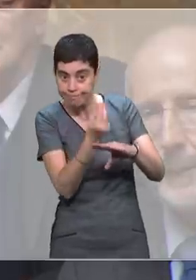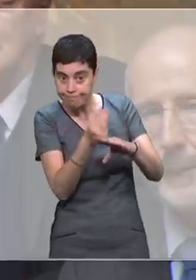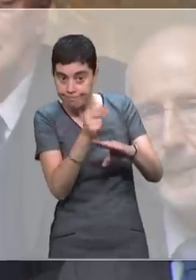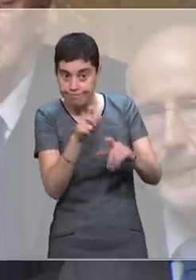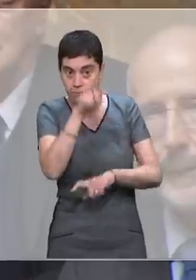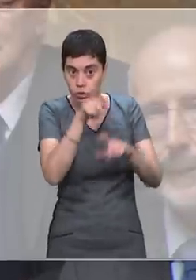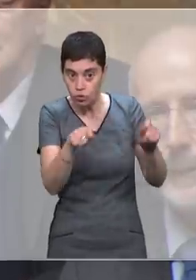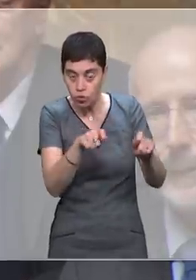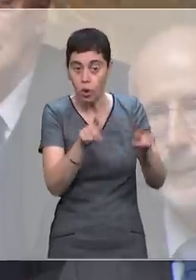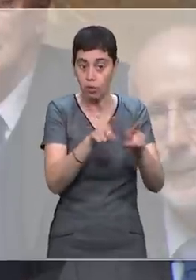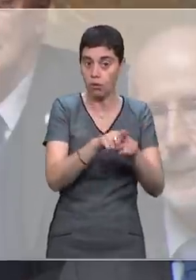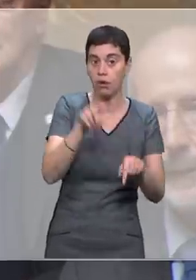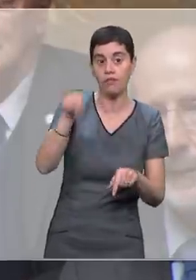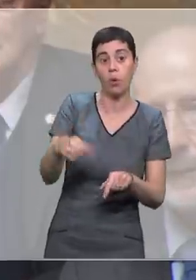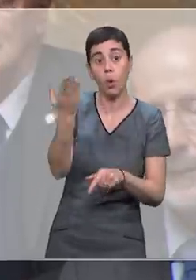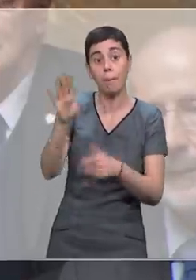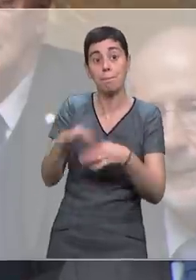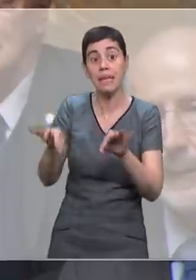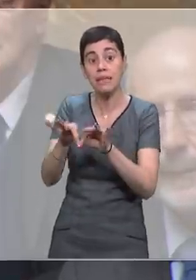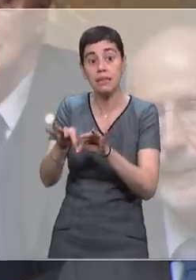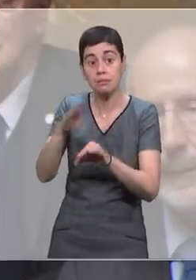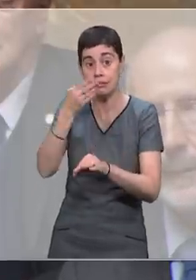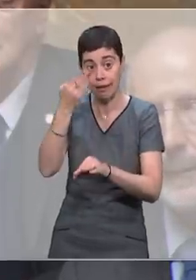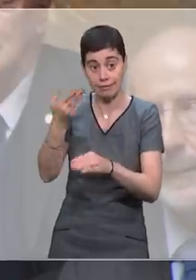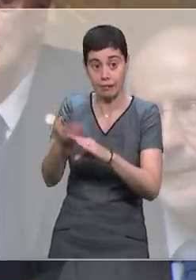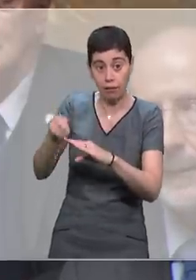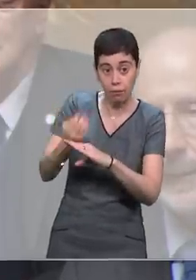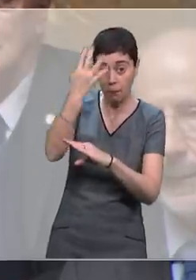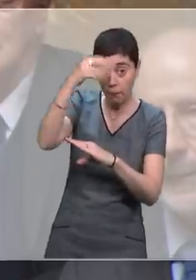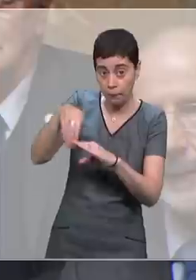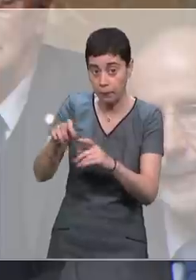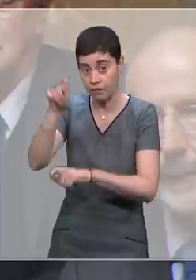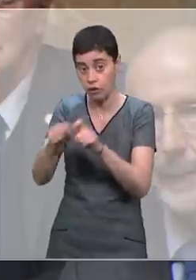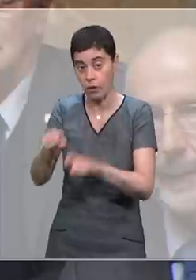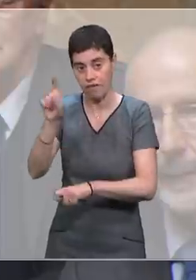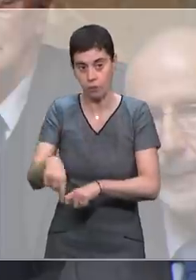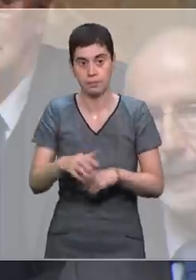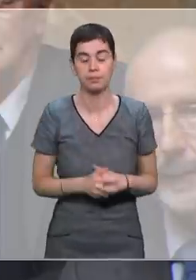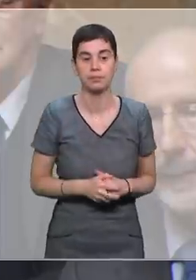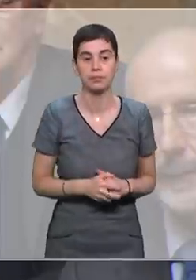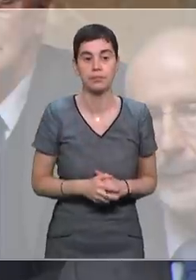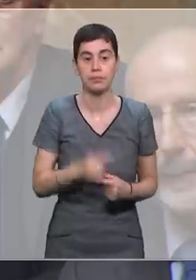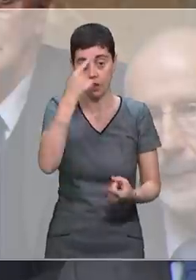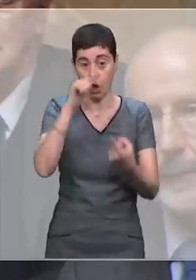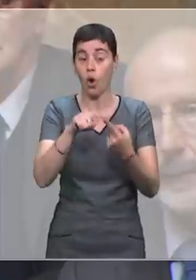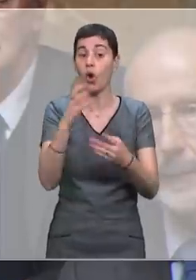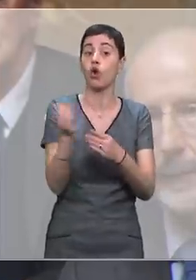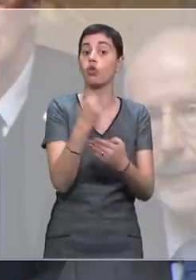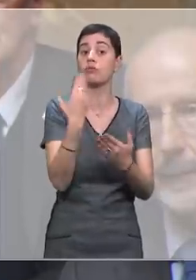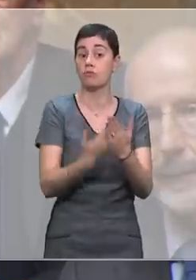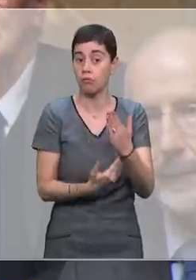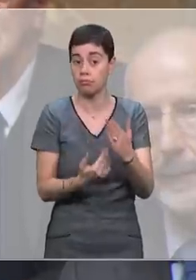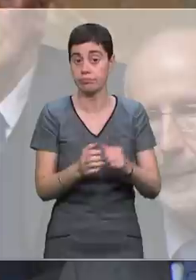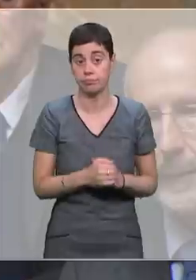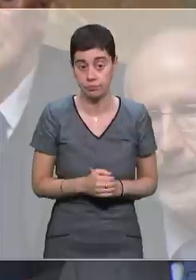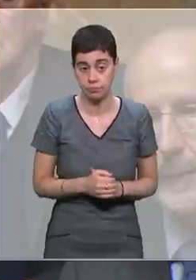pour assurer sa crédibilité dans les négociations internationales. Monsieur le ministre, au vu de ces nombreux enjeux, pouvez-vous nous présenter les décisions